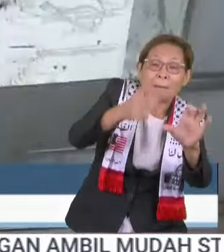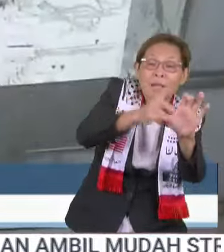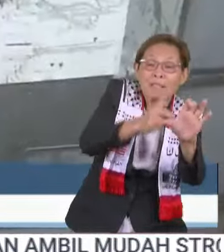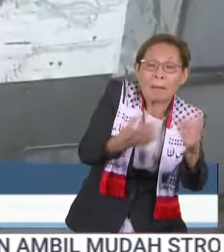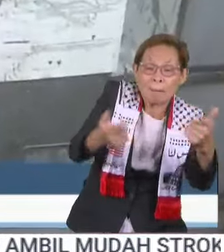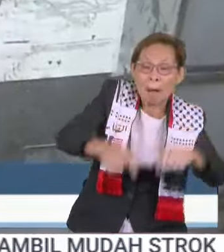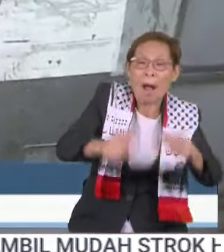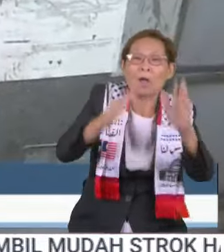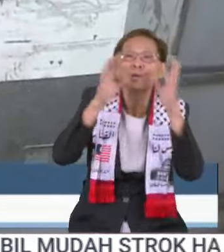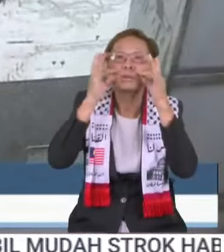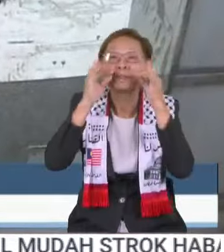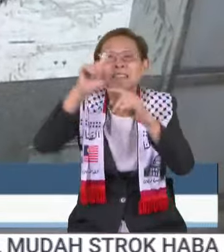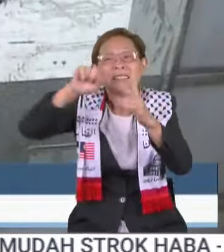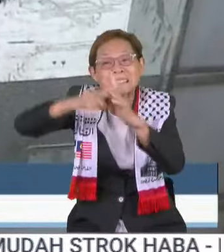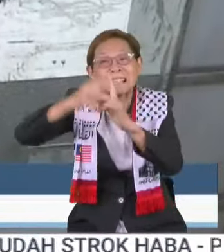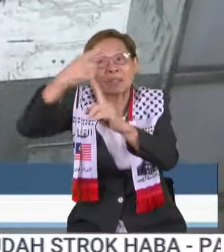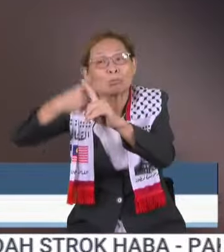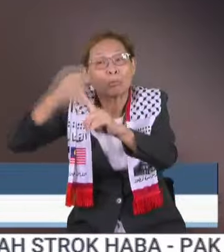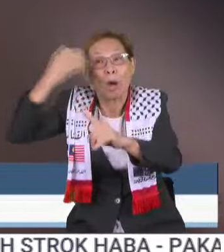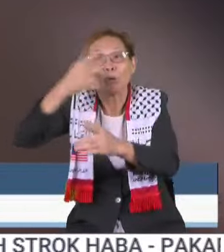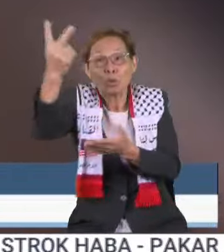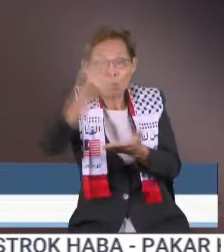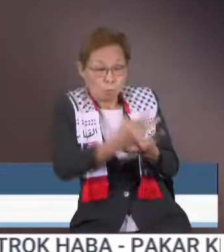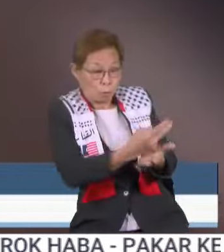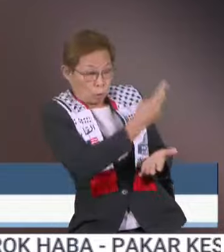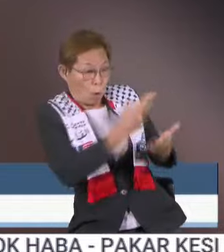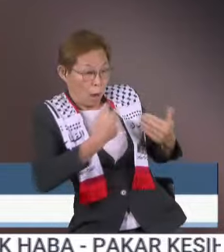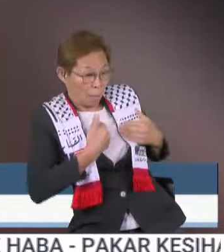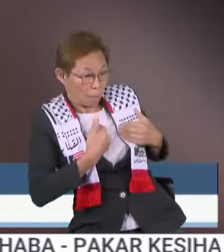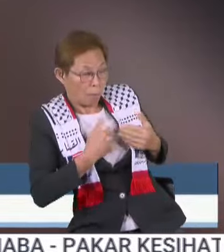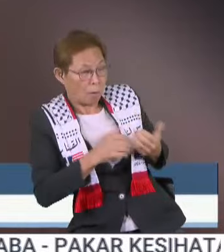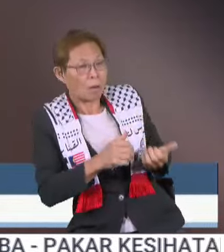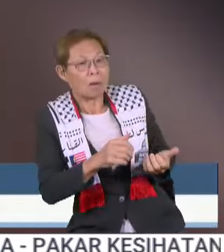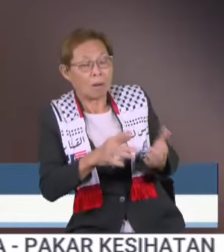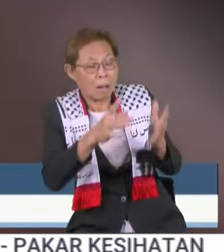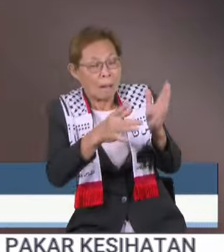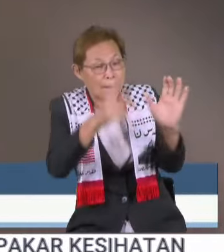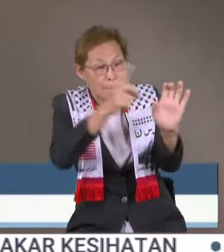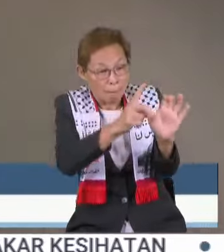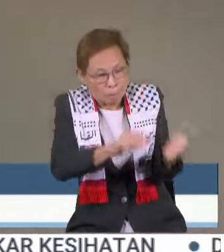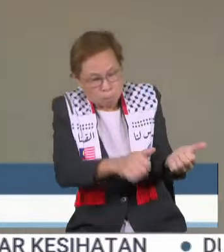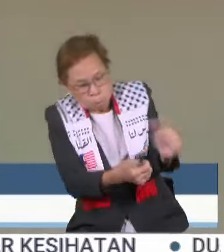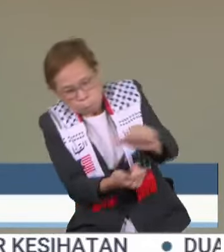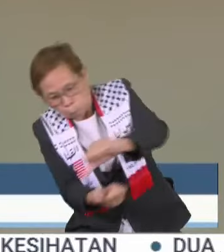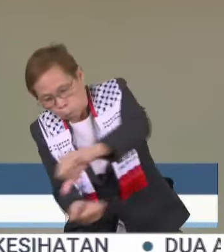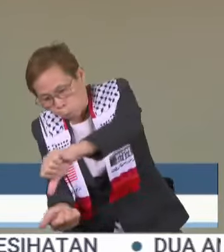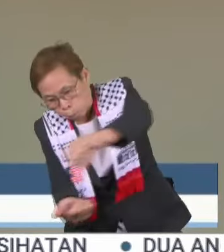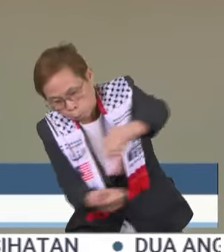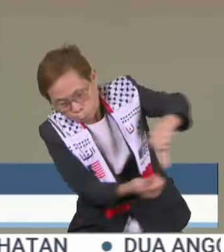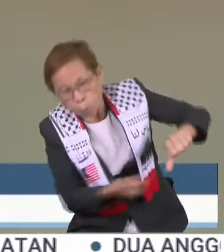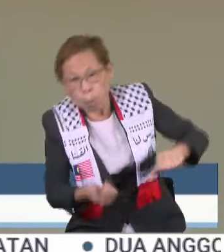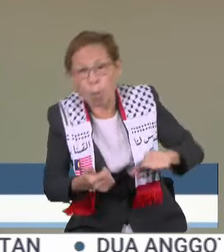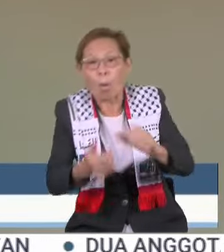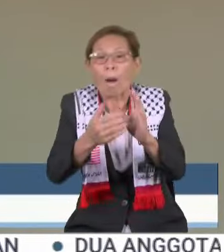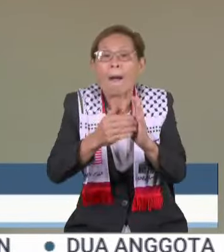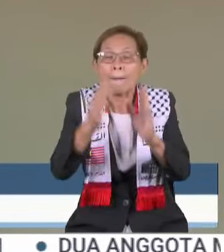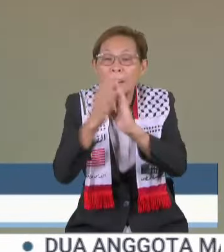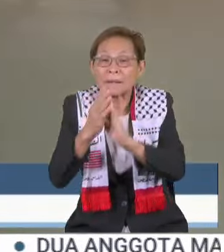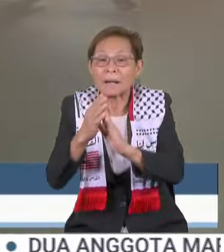Kuching sejak sebulan lalu. Dua minggu lepas, turut menyaksikan tumpahan minyak atas jalan di tengah bandar dan kawasan